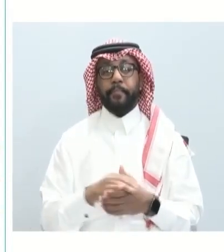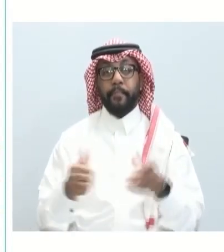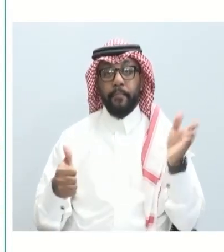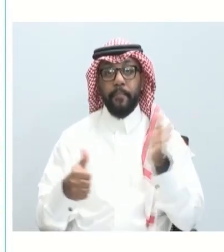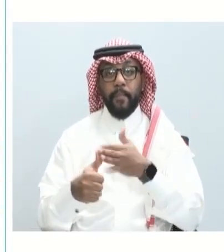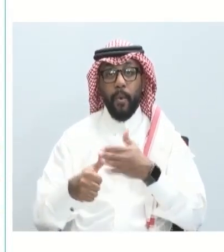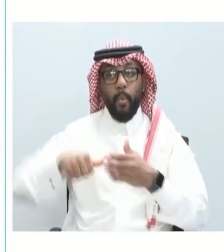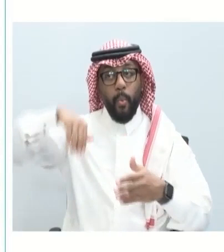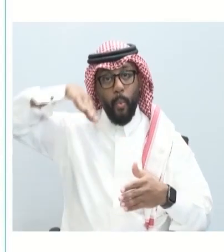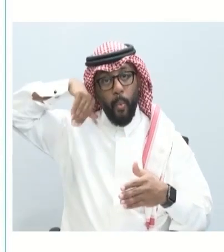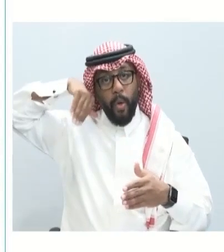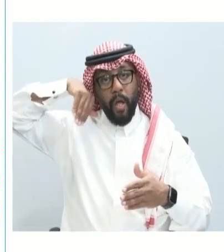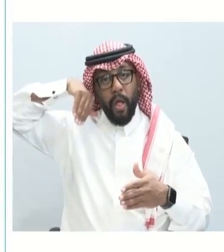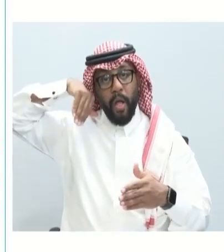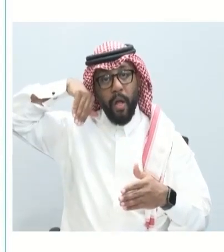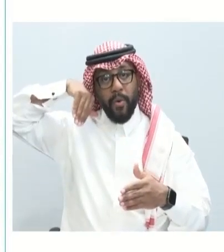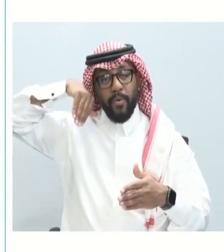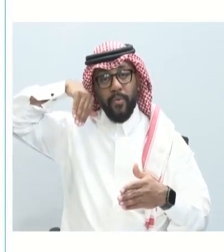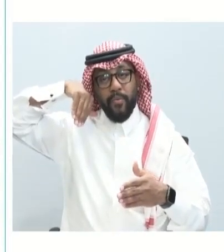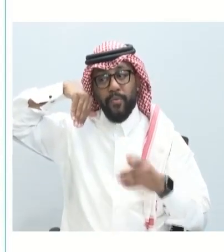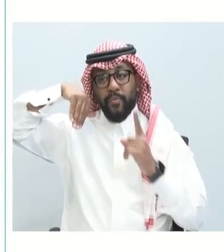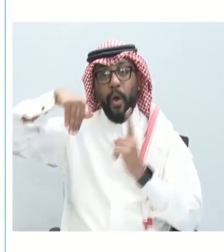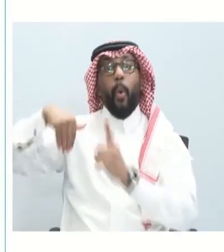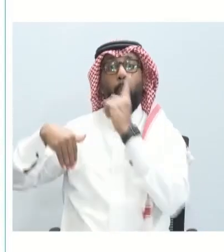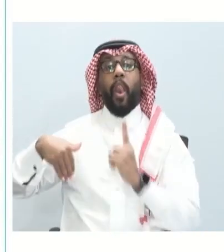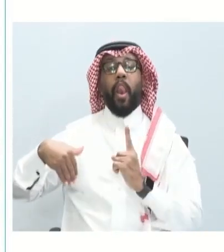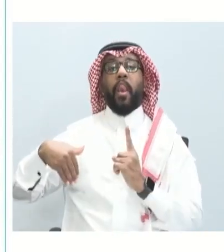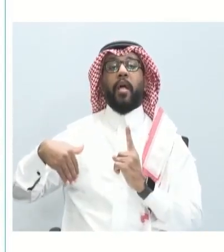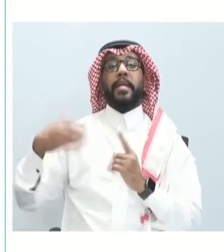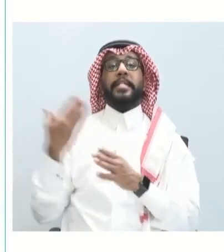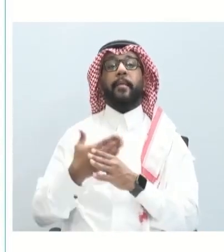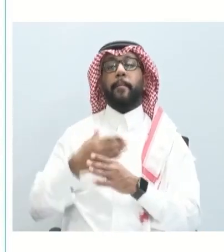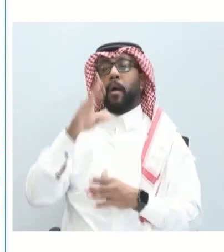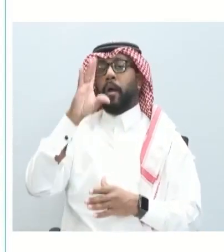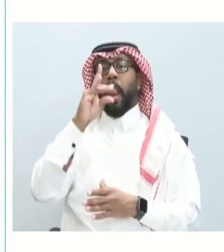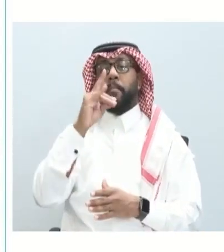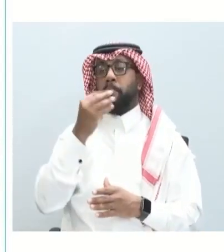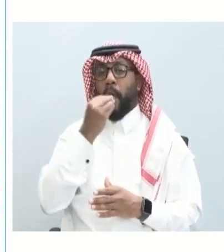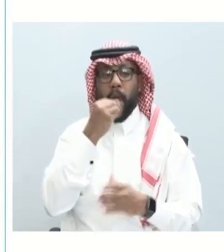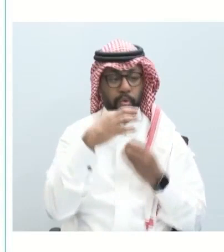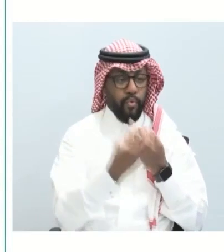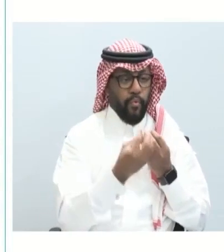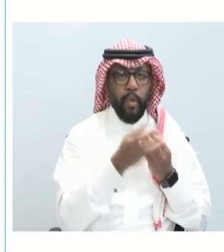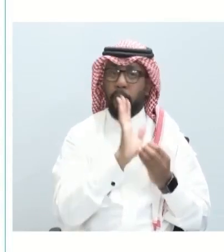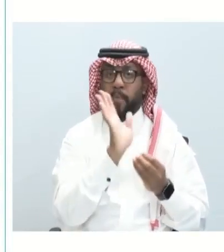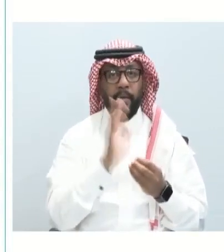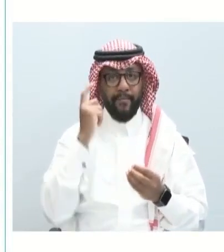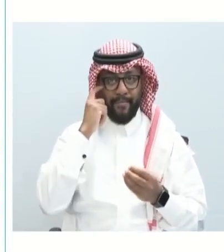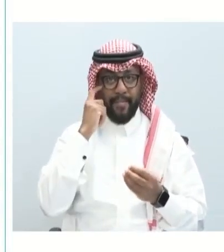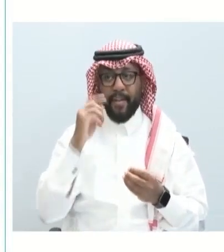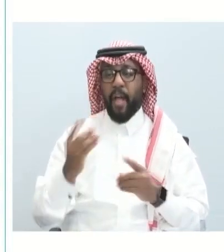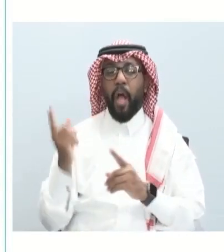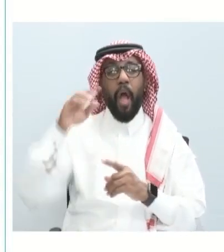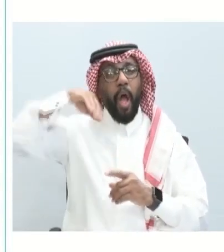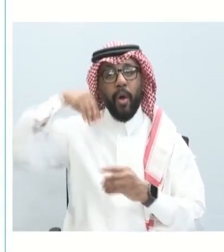في البدايه ويترك الكلب مع الخضروات لان الكلب لا ياكل الخضراوات ثم يعود